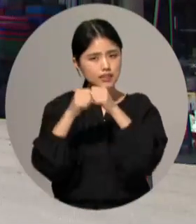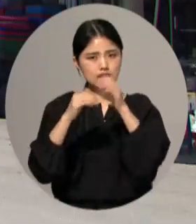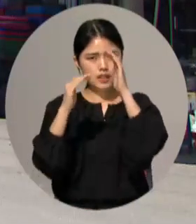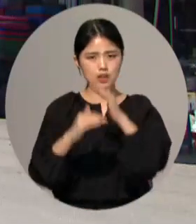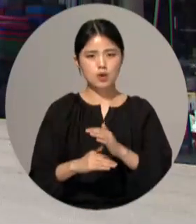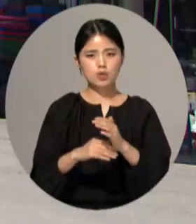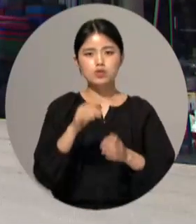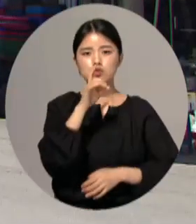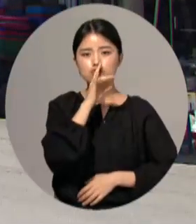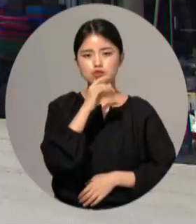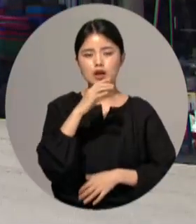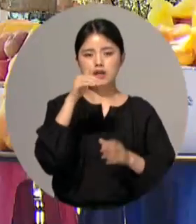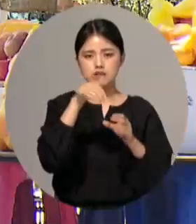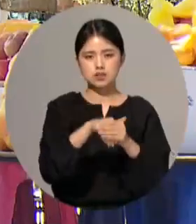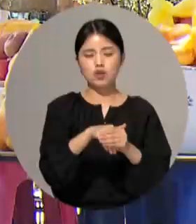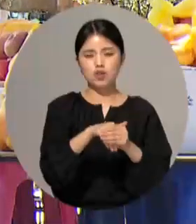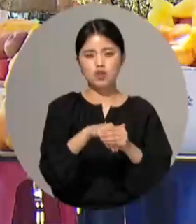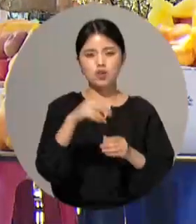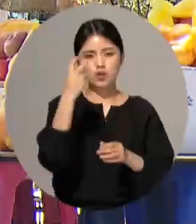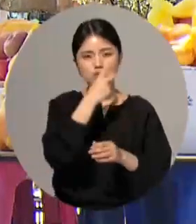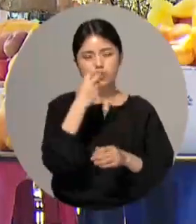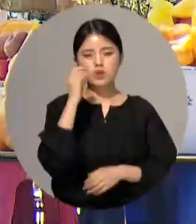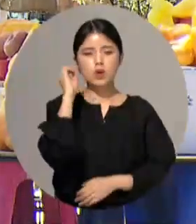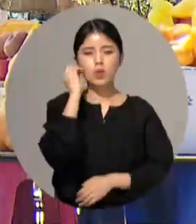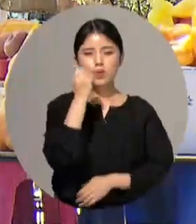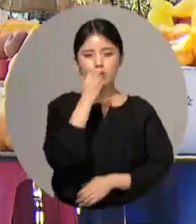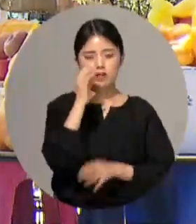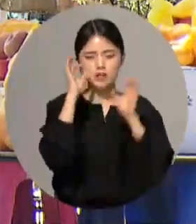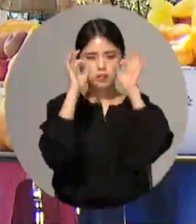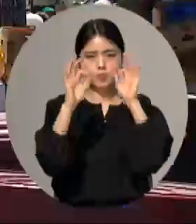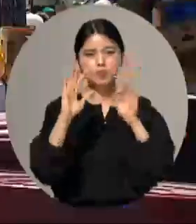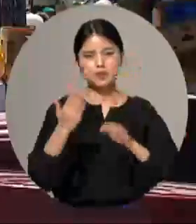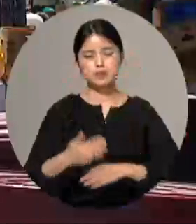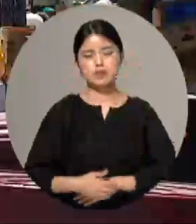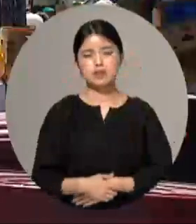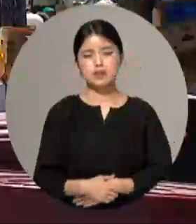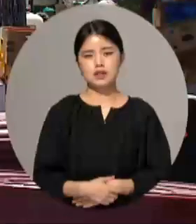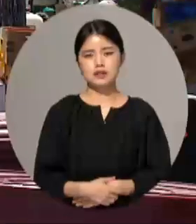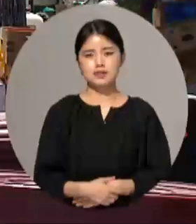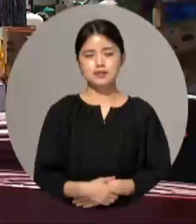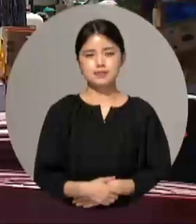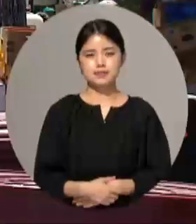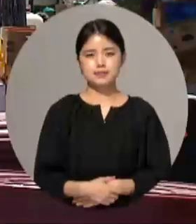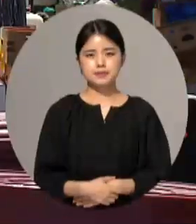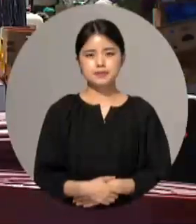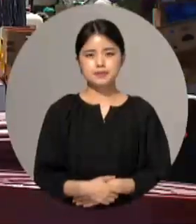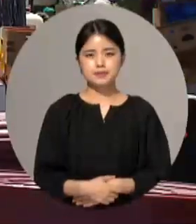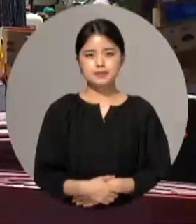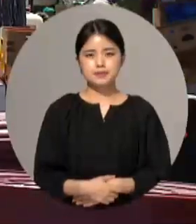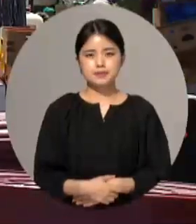중앙 선거 여론조사 심의위원회 홈페이지를 참조하면 됩니다 mbc 뉴스킨 하연 입니다